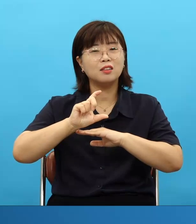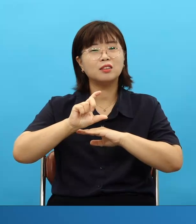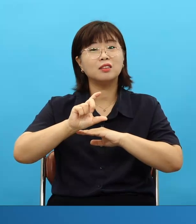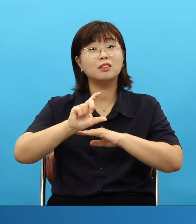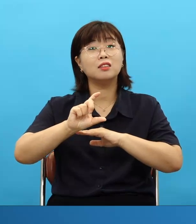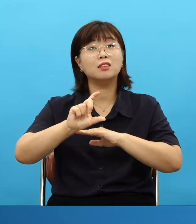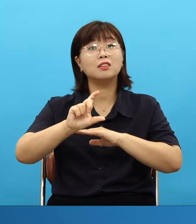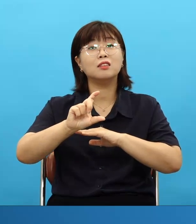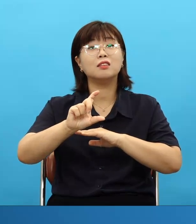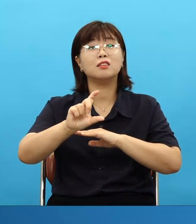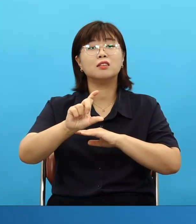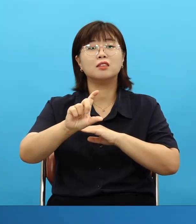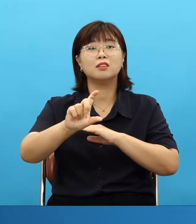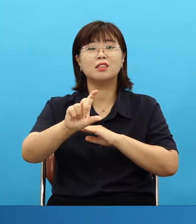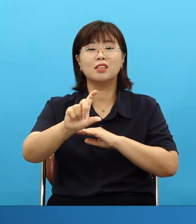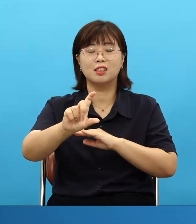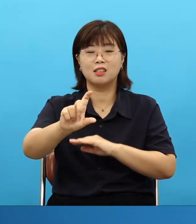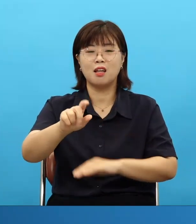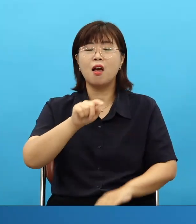영불변하시니